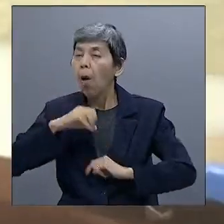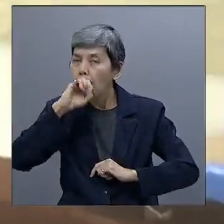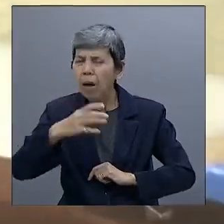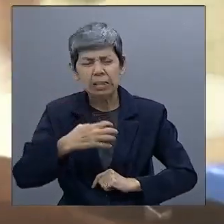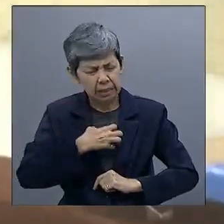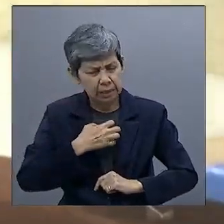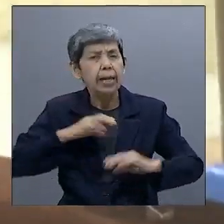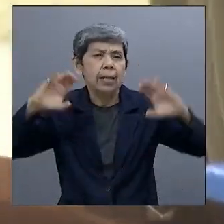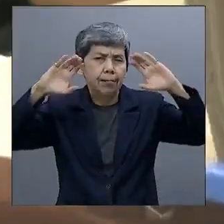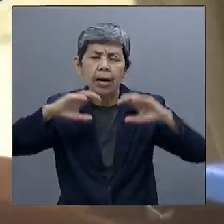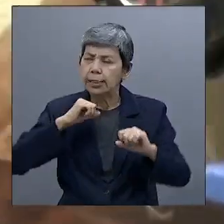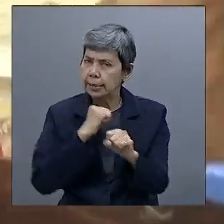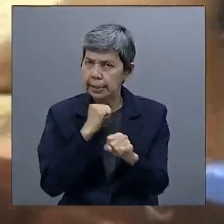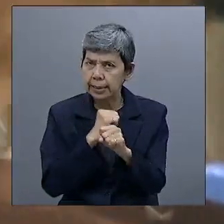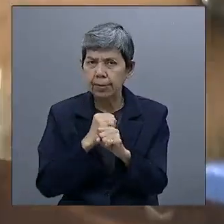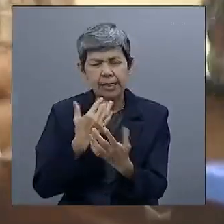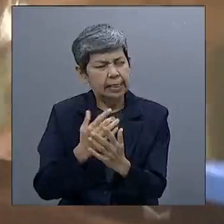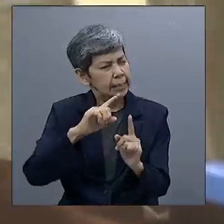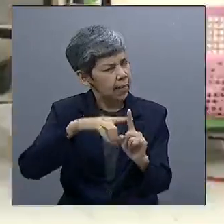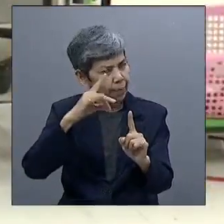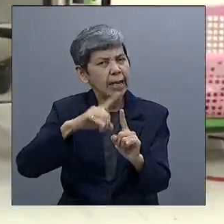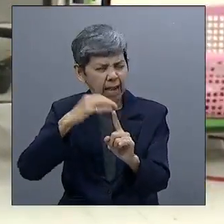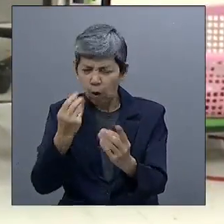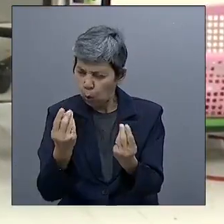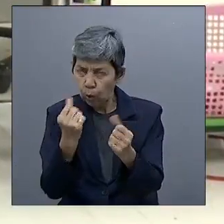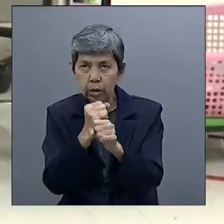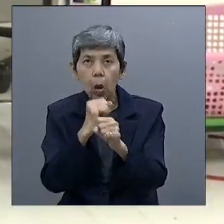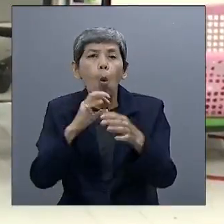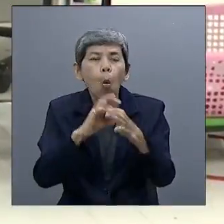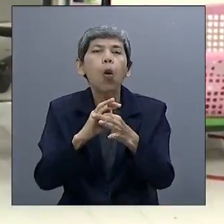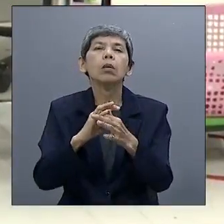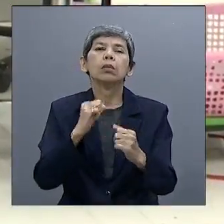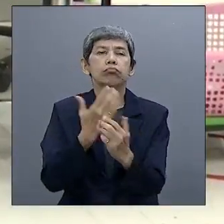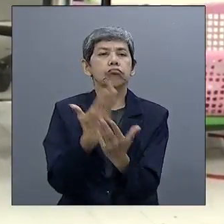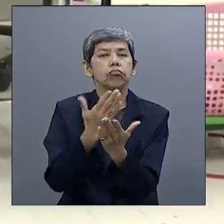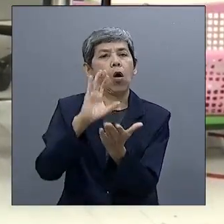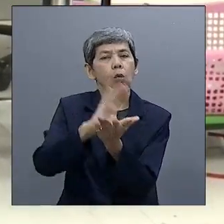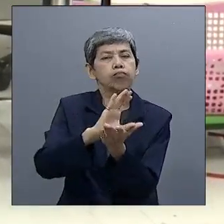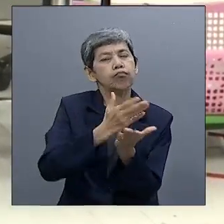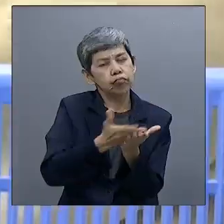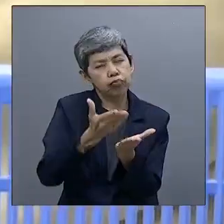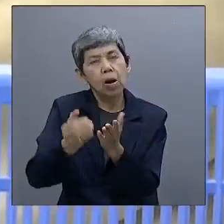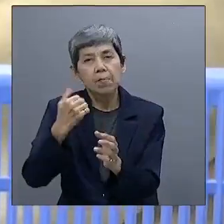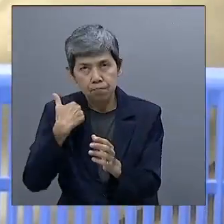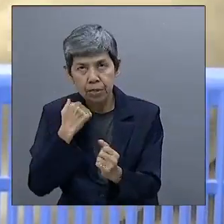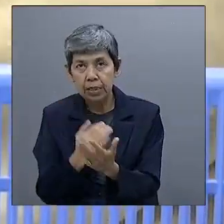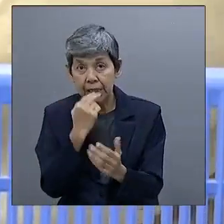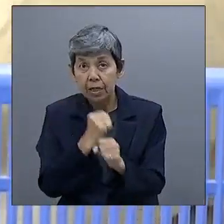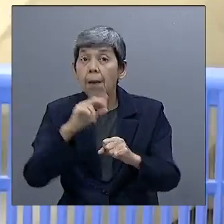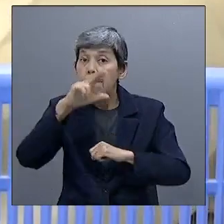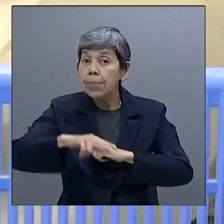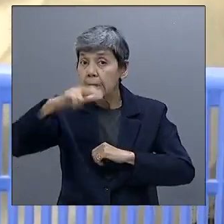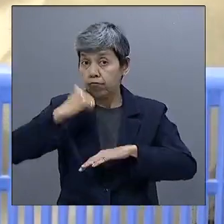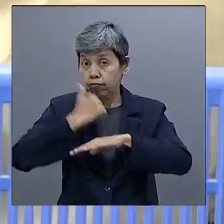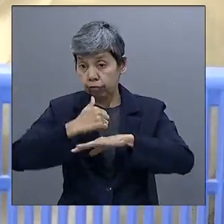องการให้มีรัฐบาลทันช่วงสิงหาคมถึงกันยายนนะคะเพราะห่วงเรื่องการขับเคลื่อนงบประมาณต่างๆและตอนนี้การที่ได้พรรคเพื่อไทยมาเป็น